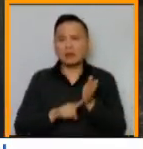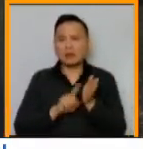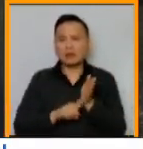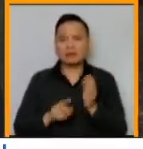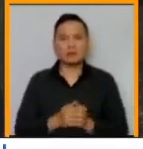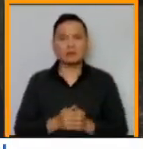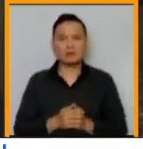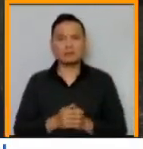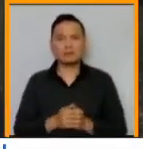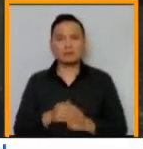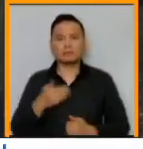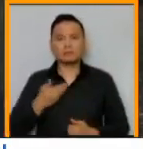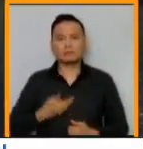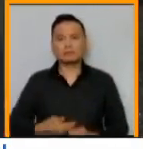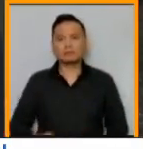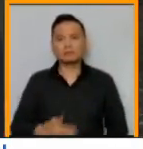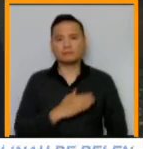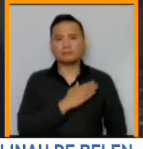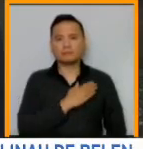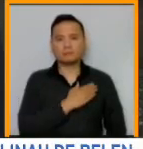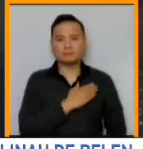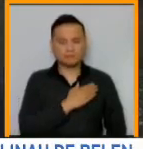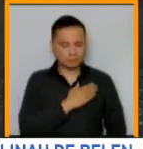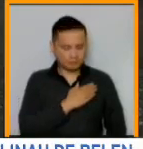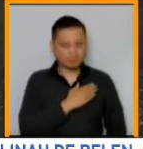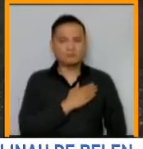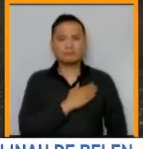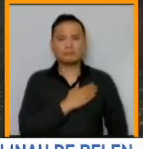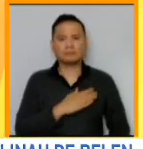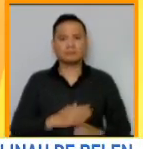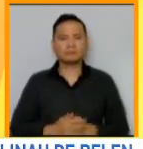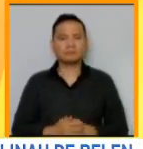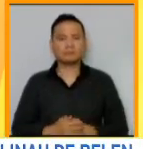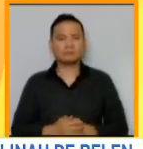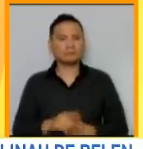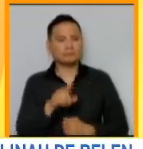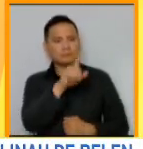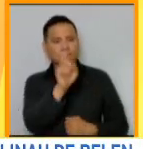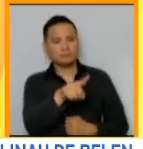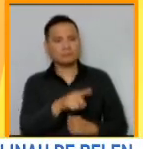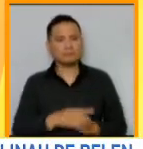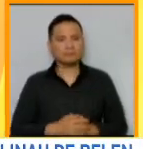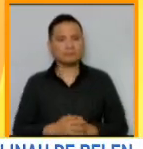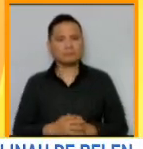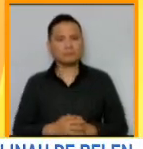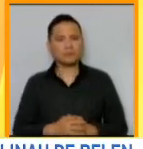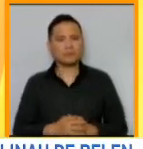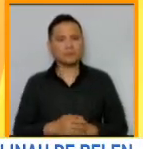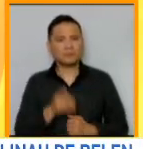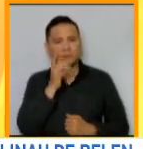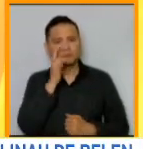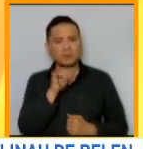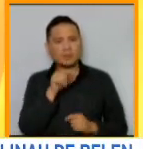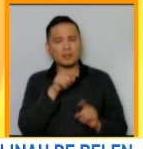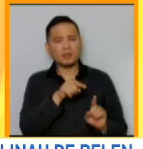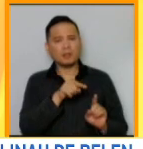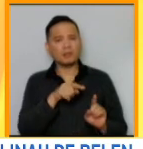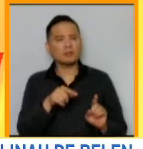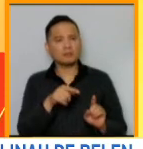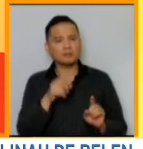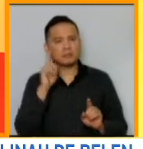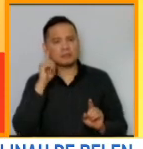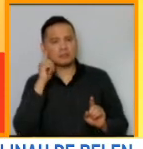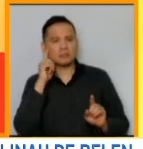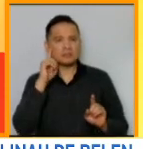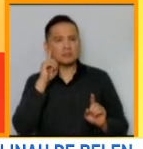Agustin, buong puso para sa Pilipino. Okay, James, narinig ko sa report mo, mukhang talaga namang problema pa sila kung paano nila gagawin ito